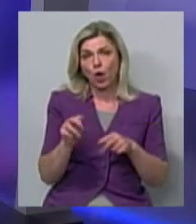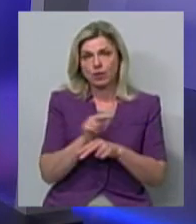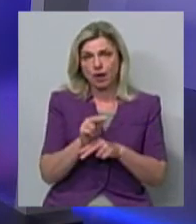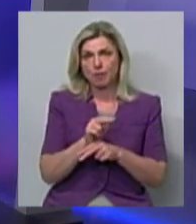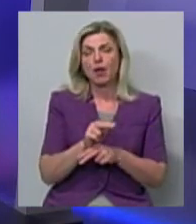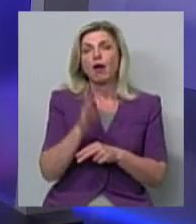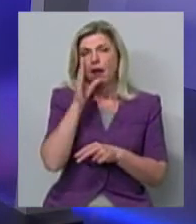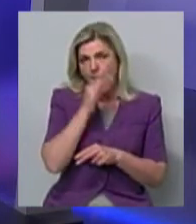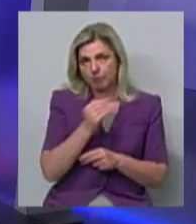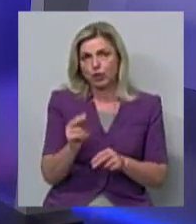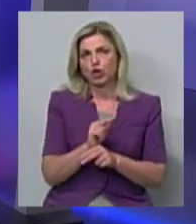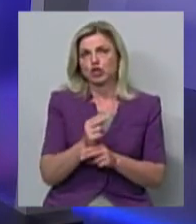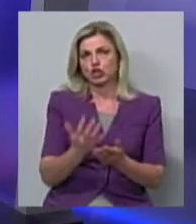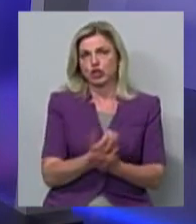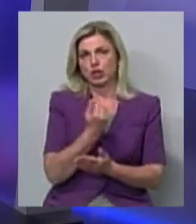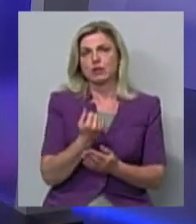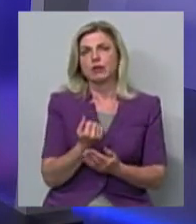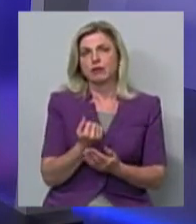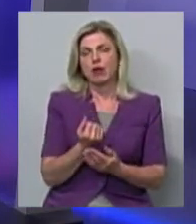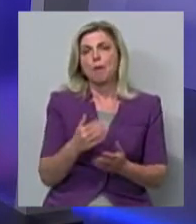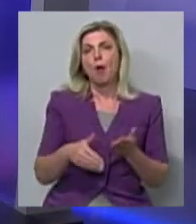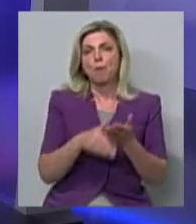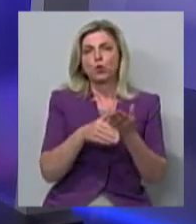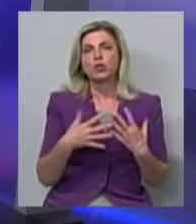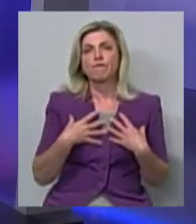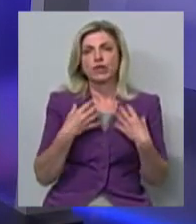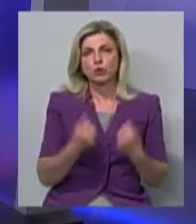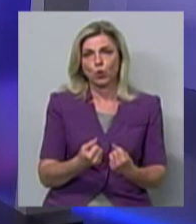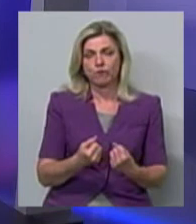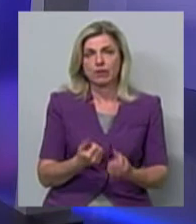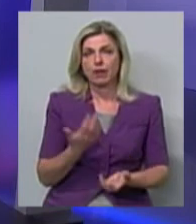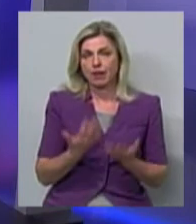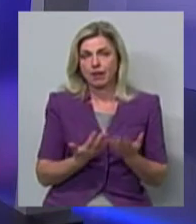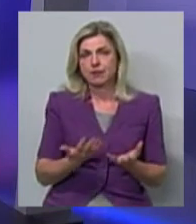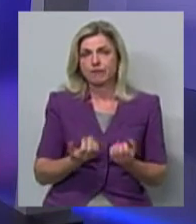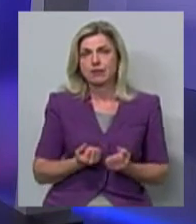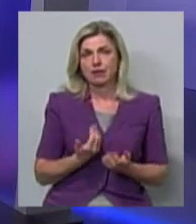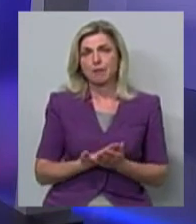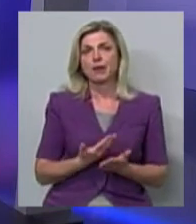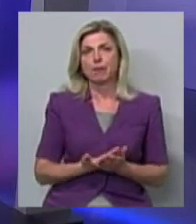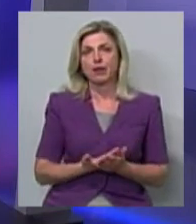больных, которая поможет им выздороветь. Потому что если взять в пример